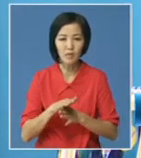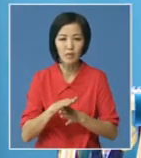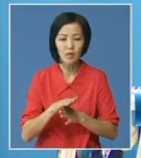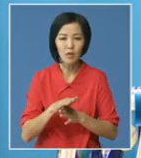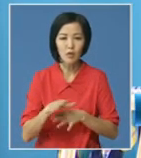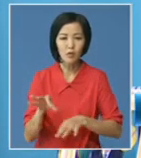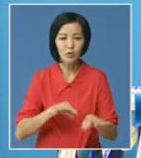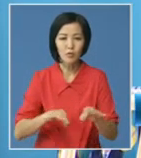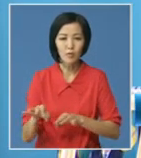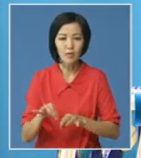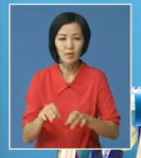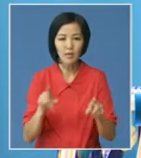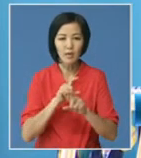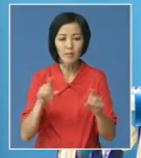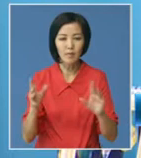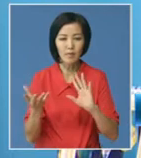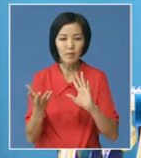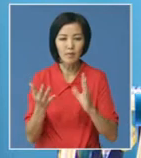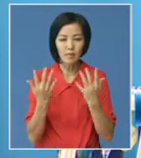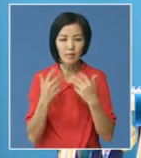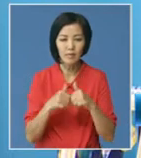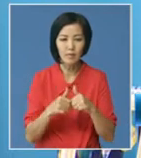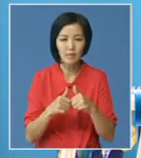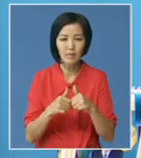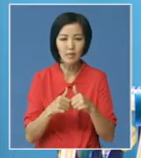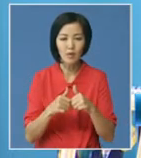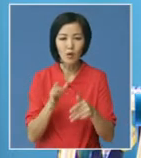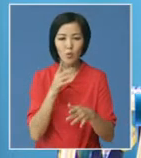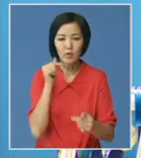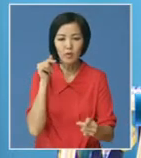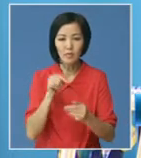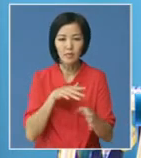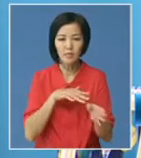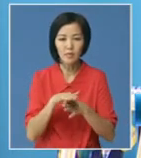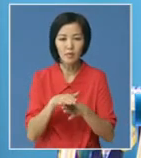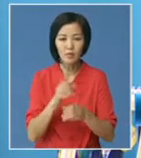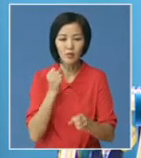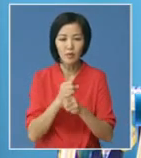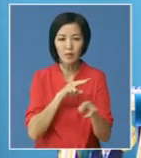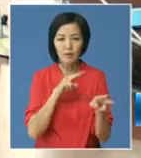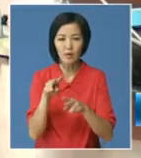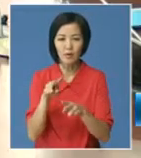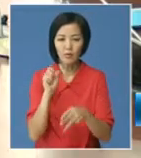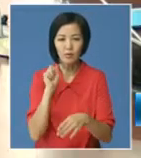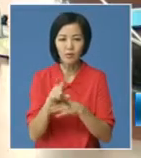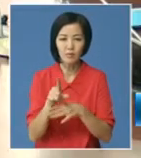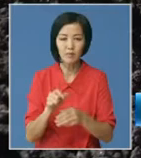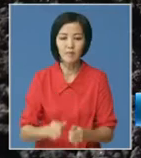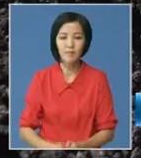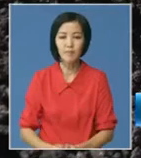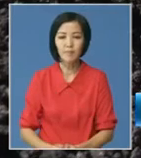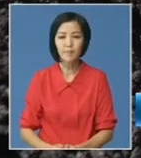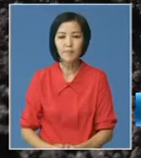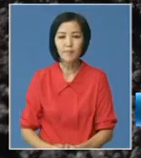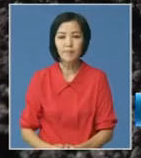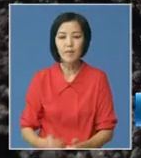жобадағы объектілердің сандардың бәрін уақытында іске асыруға қатаң бақылау жасауды тапсырамын.